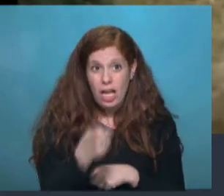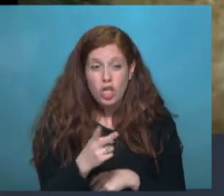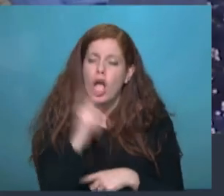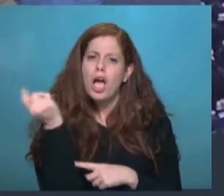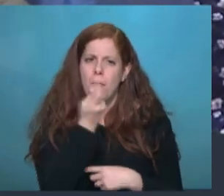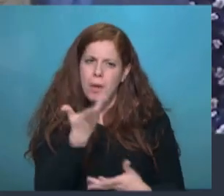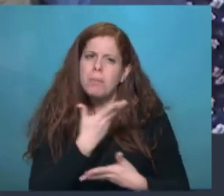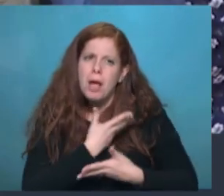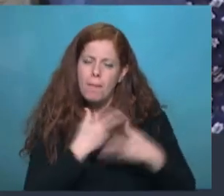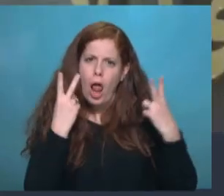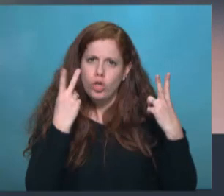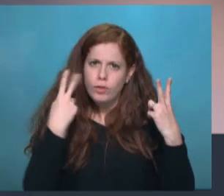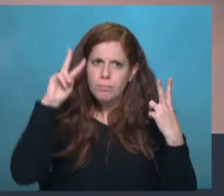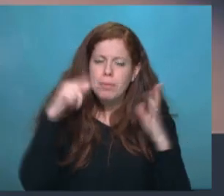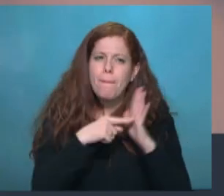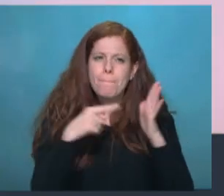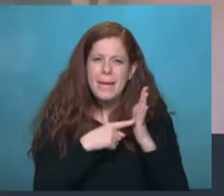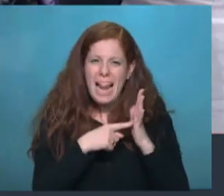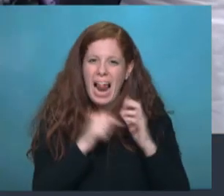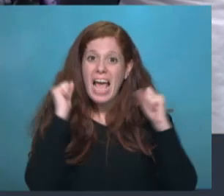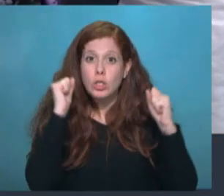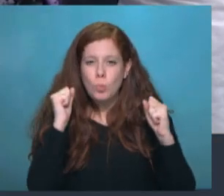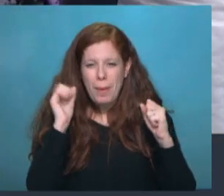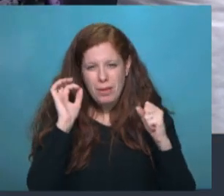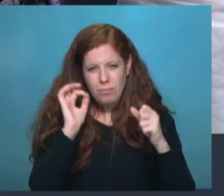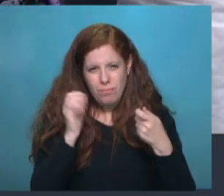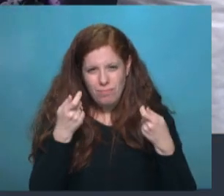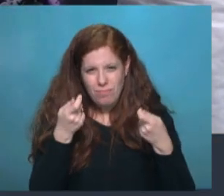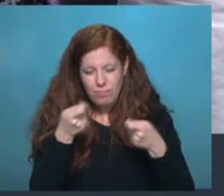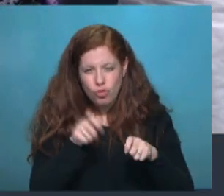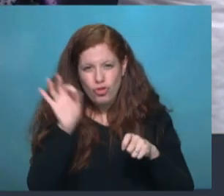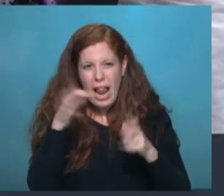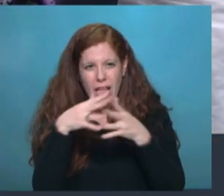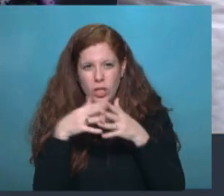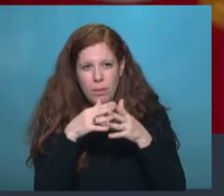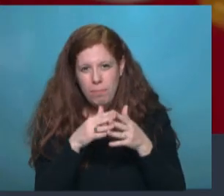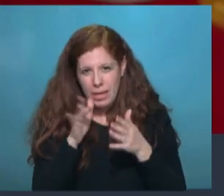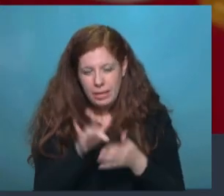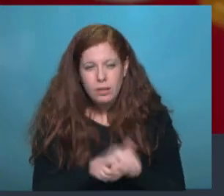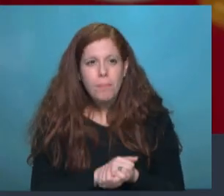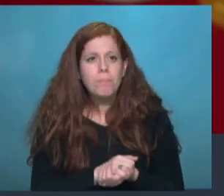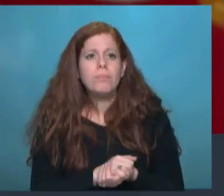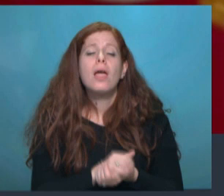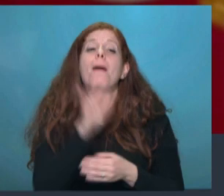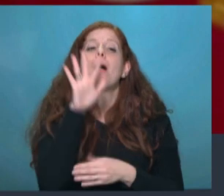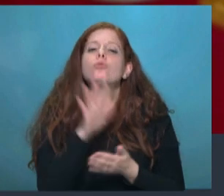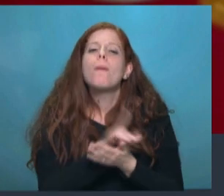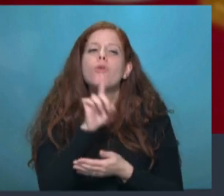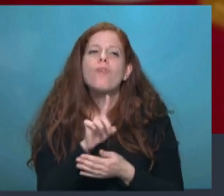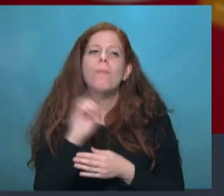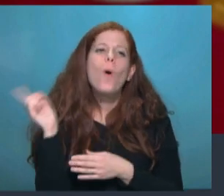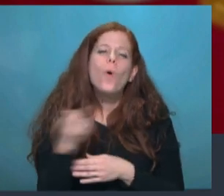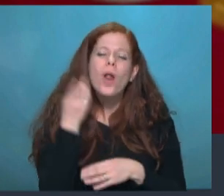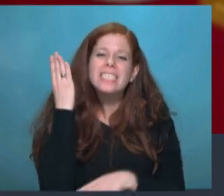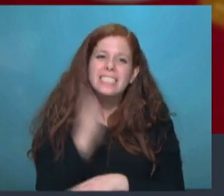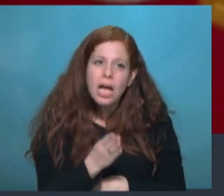יתרה בעקבות הקשחת העיצומים של ארצות הברית נגד הפטרון האיראני. On November 5th, all US sanctions against Iran